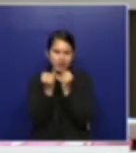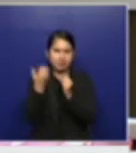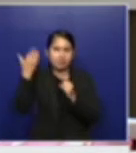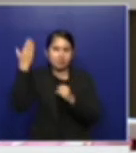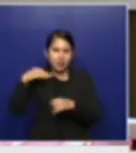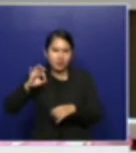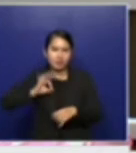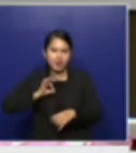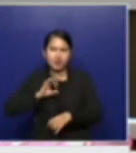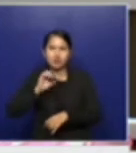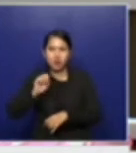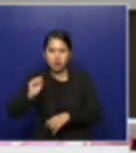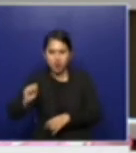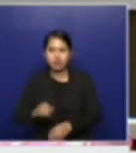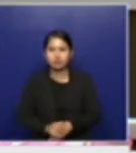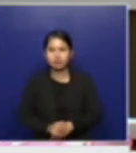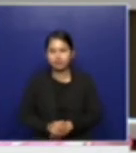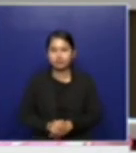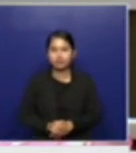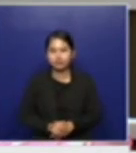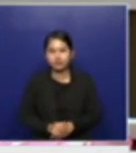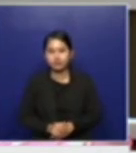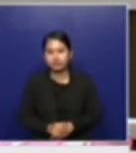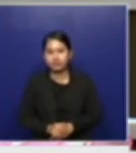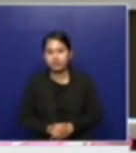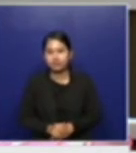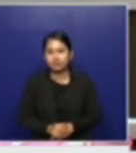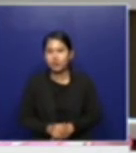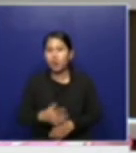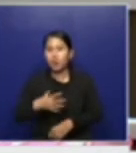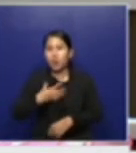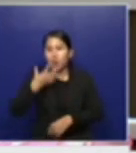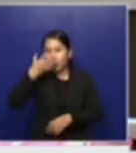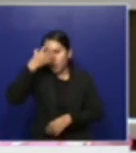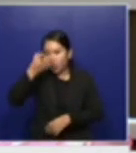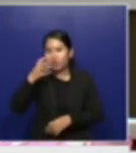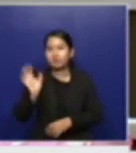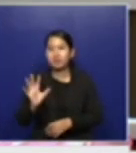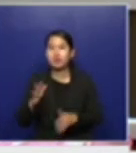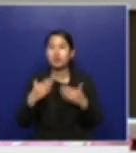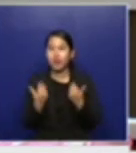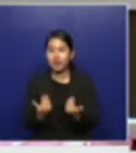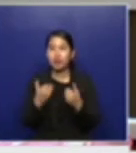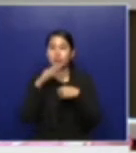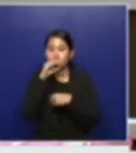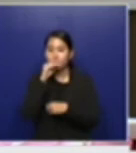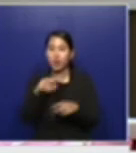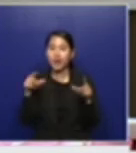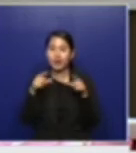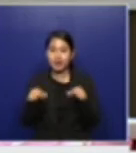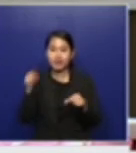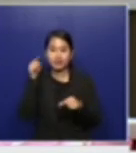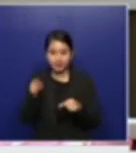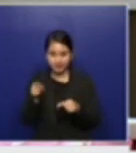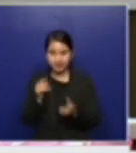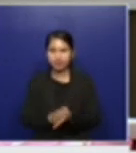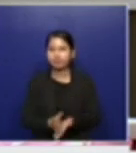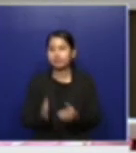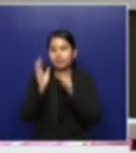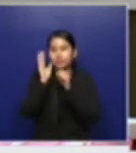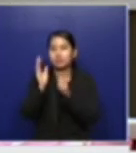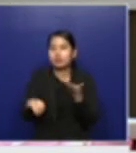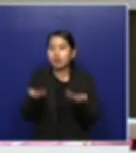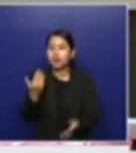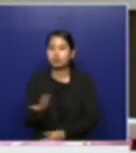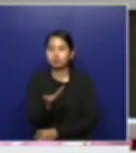ทนพรรคไทยรักไทยนะครับไม่มีเรื่องอะไรโกรธเคืองกันแต่เอาข้อเท็จจริงมาพูดส่วนพวกท่านจะแก้ข้อกล่าวหายังไงก็เ